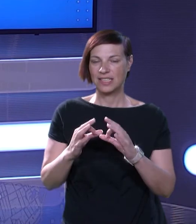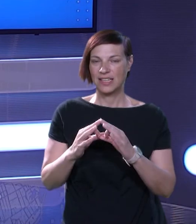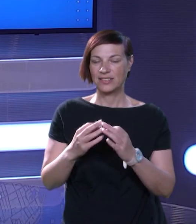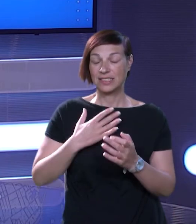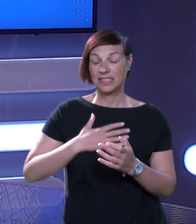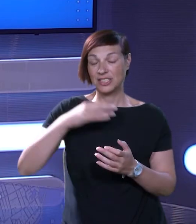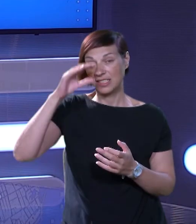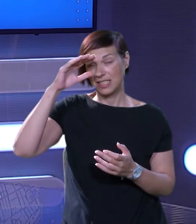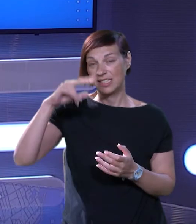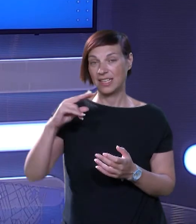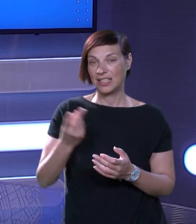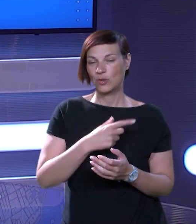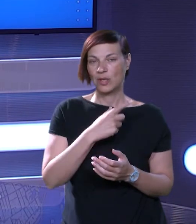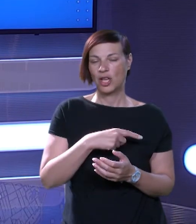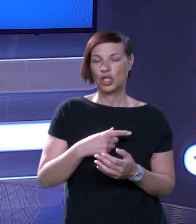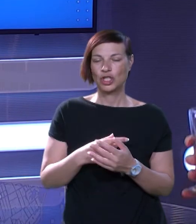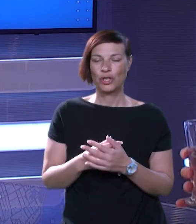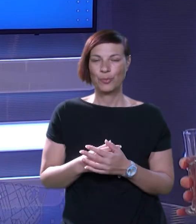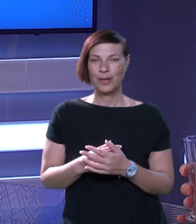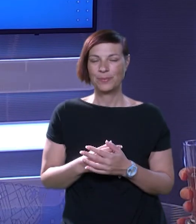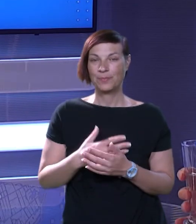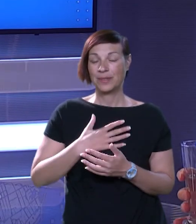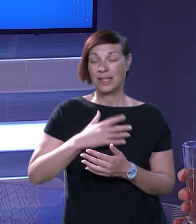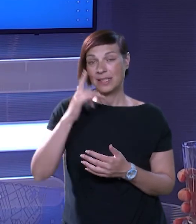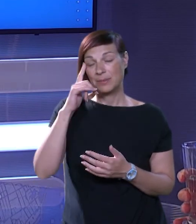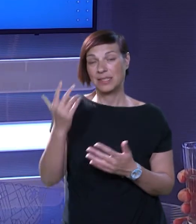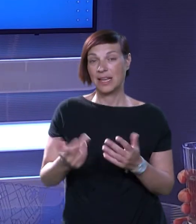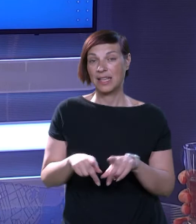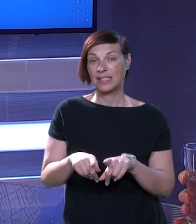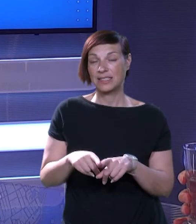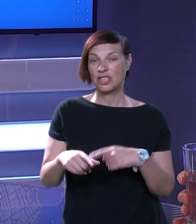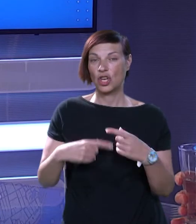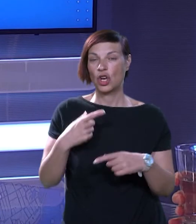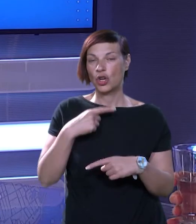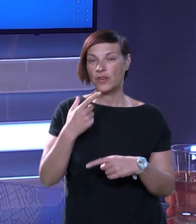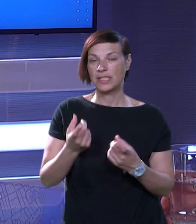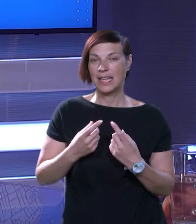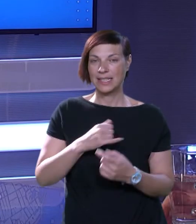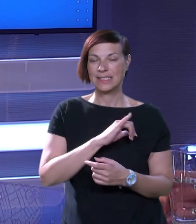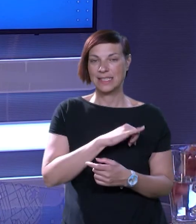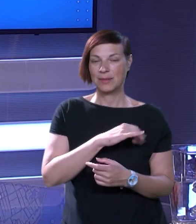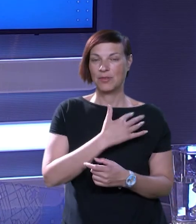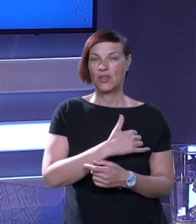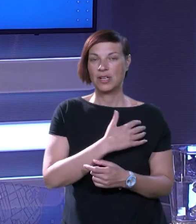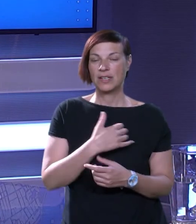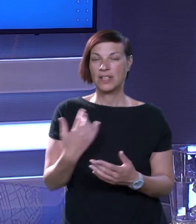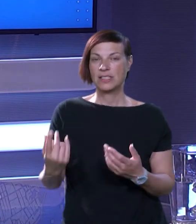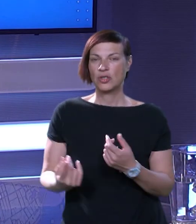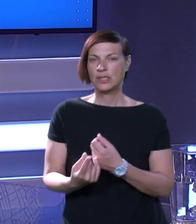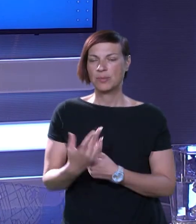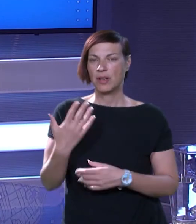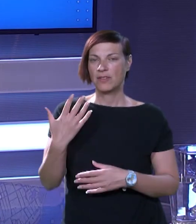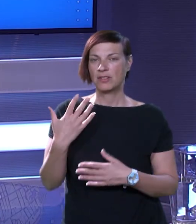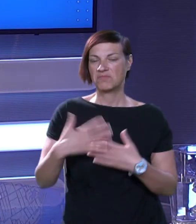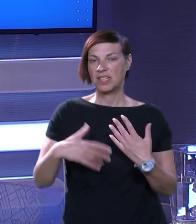gledat i neki drugi ljudi. Pa, mislim, ne bi se htjela ponavljati, ali je zanimljivo. Znači, u Hrvatskoj se pojavilo